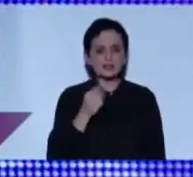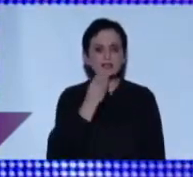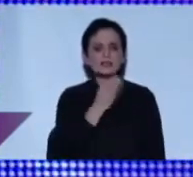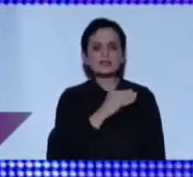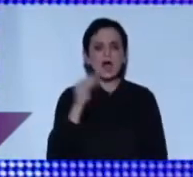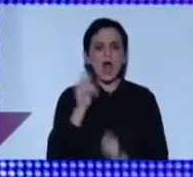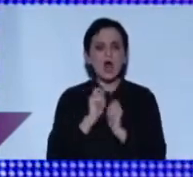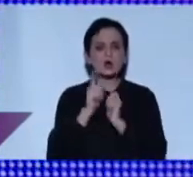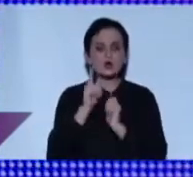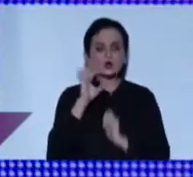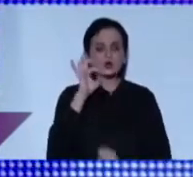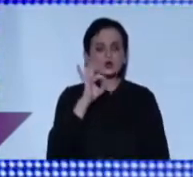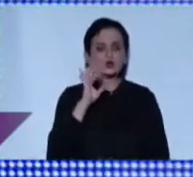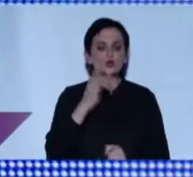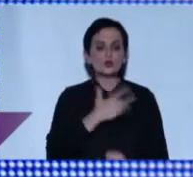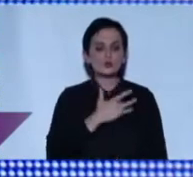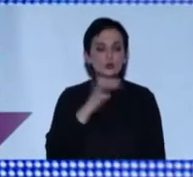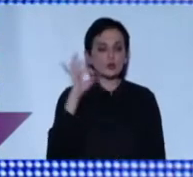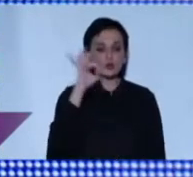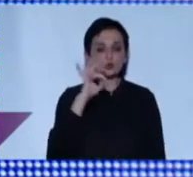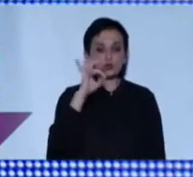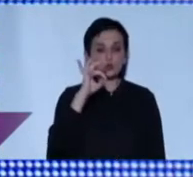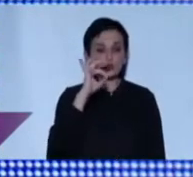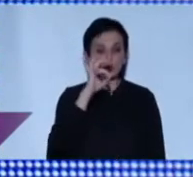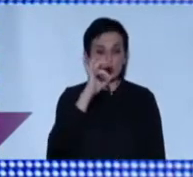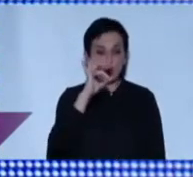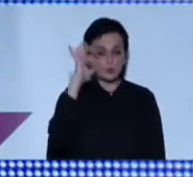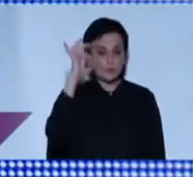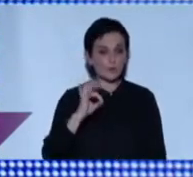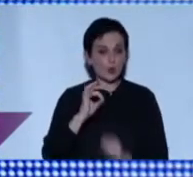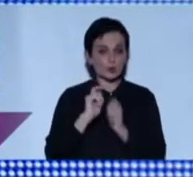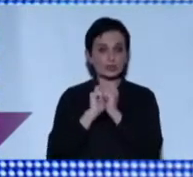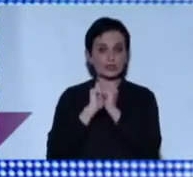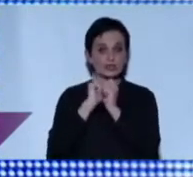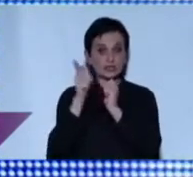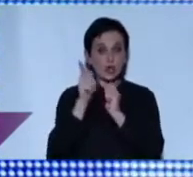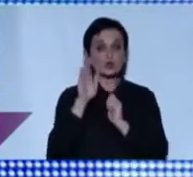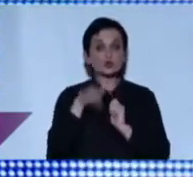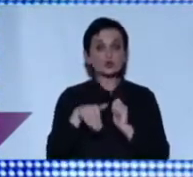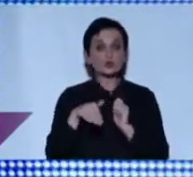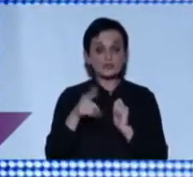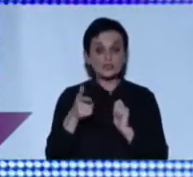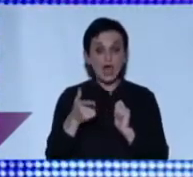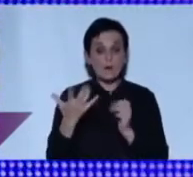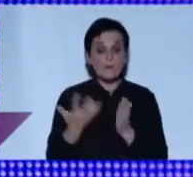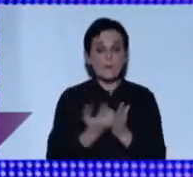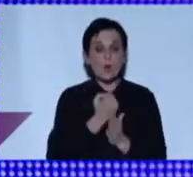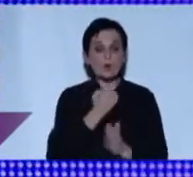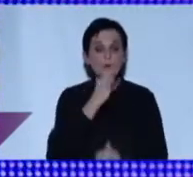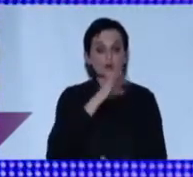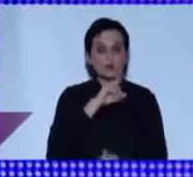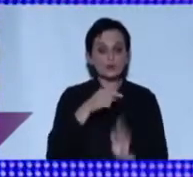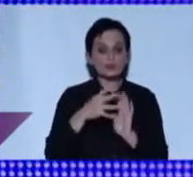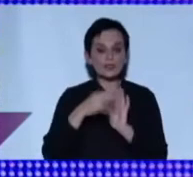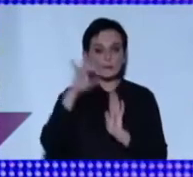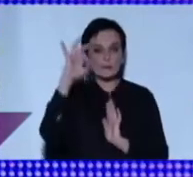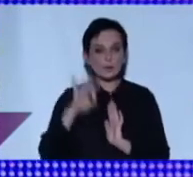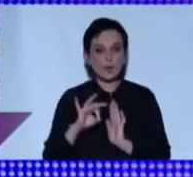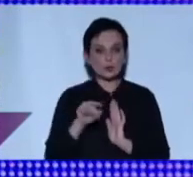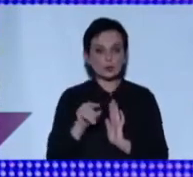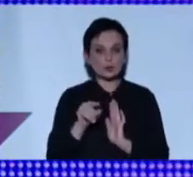რაც გულისხმობს 0%-იან საგაზრდო გადასახადს, თუმცა მოგების წილში 0.1-დან 9%-ამდე